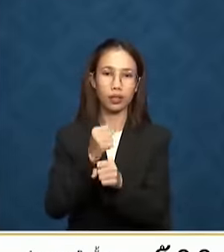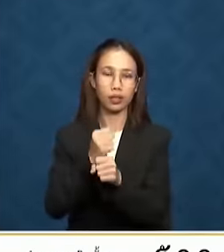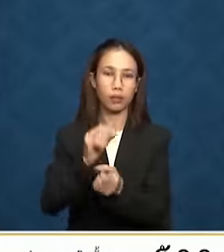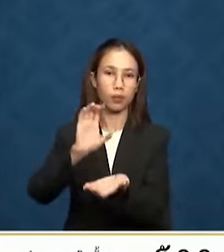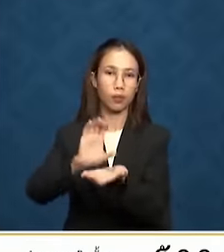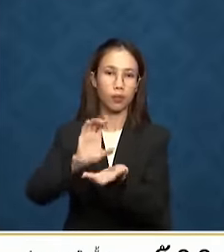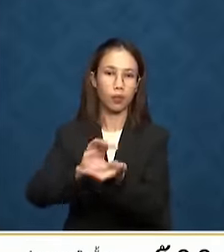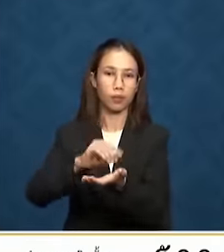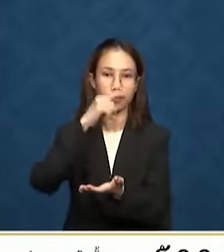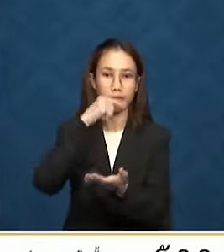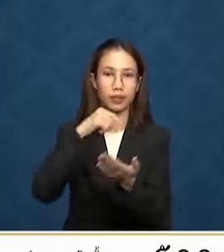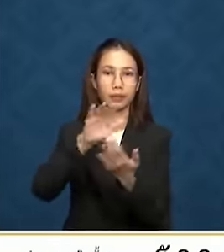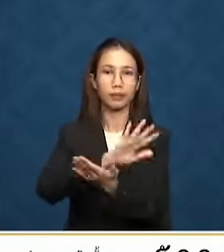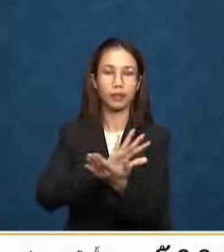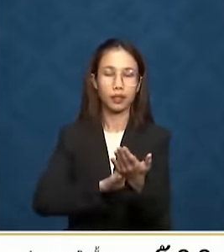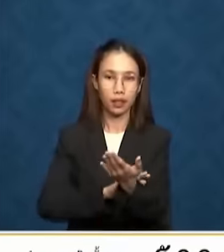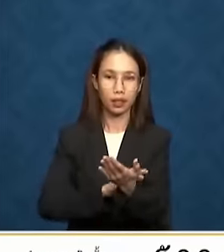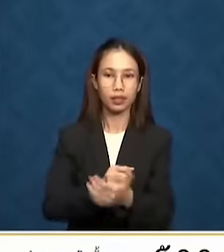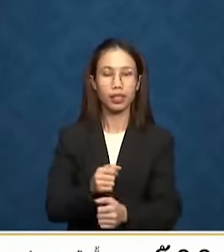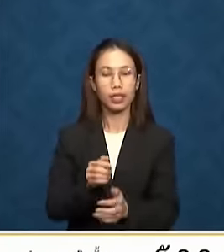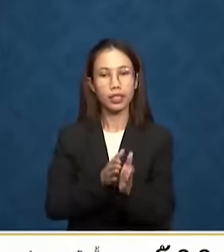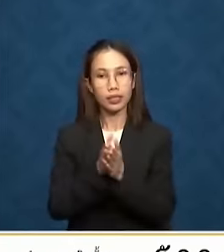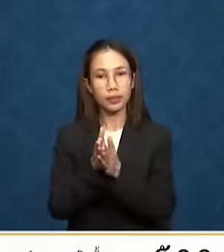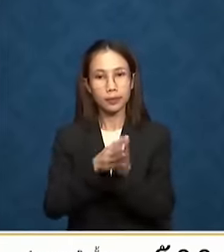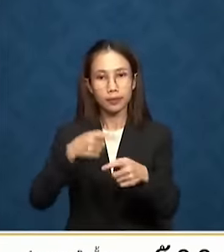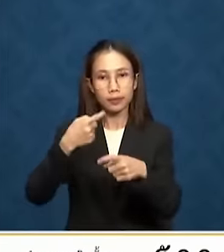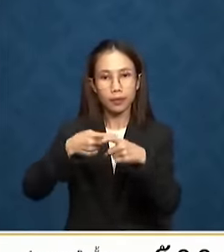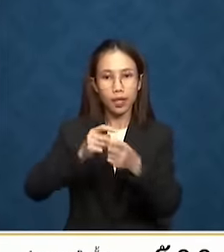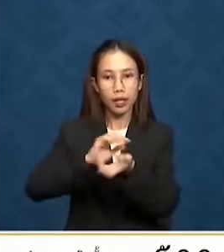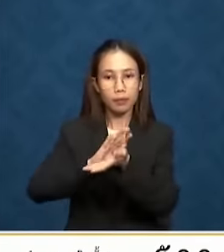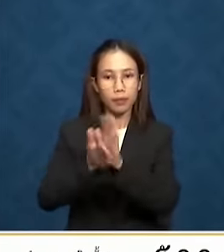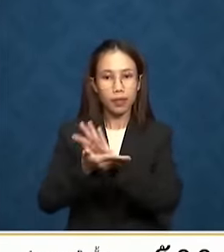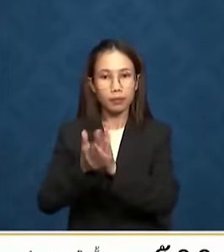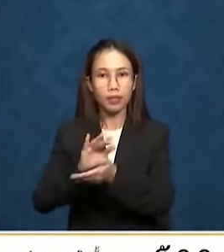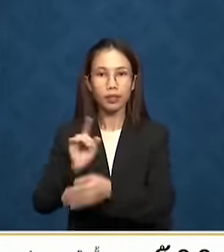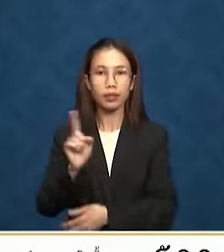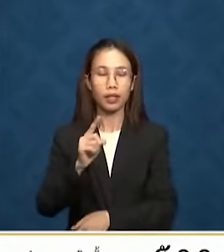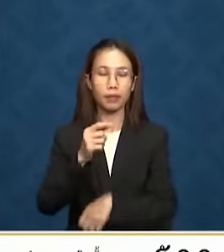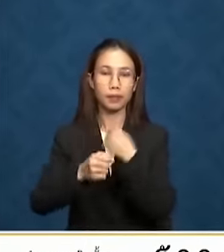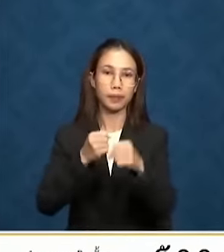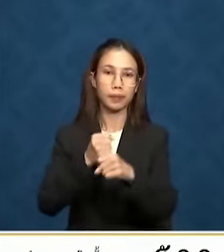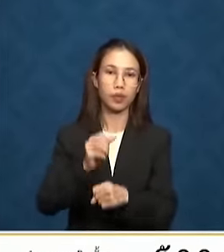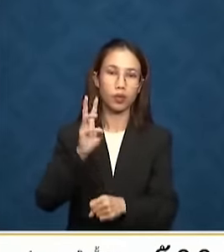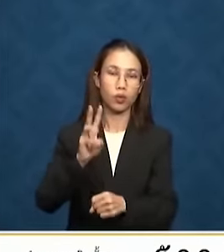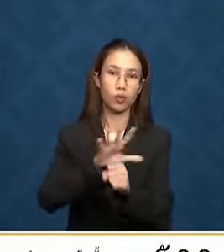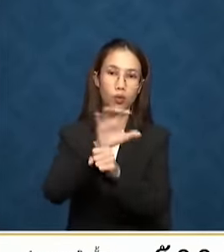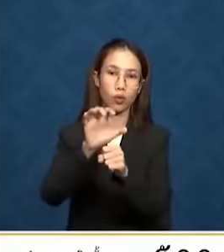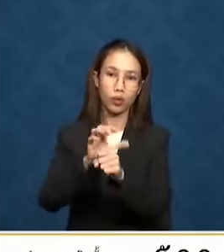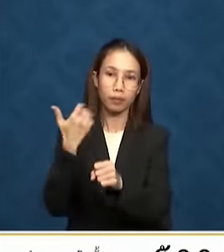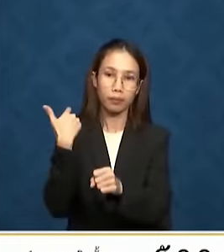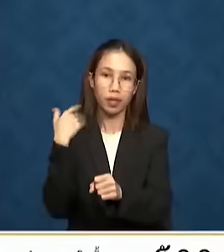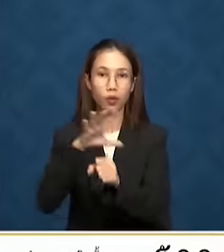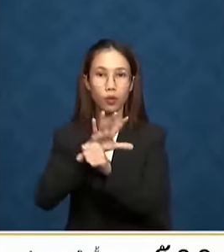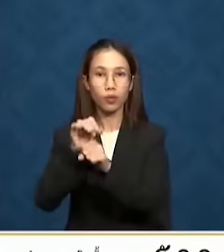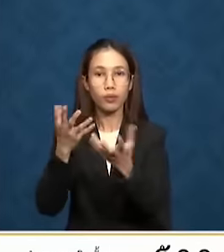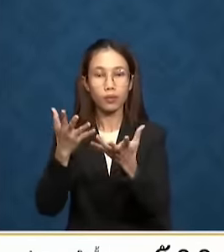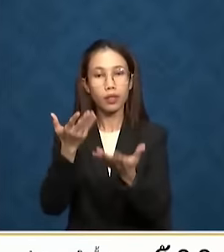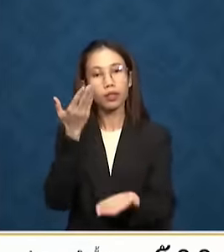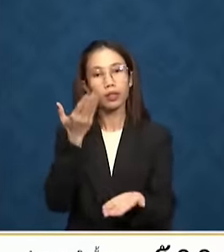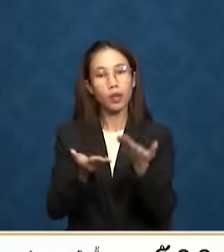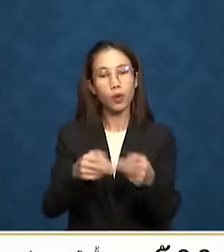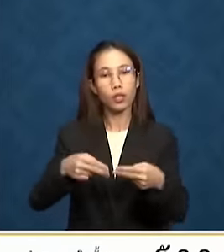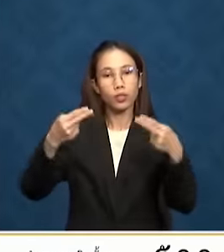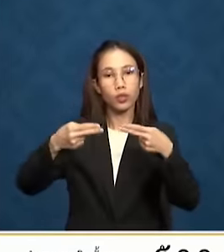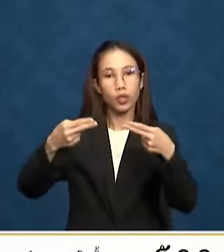แผ่นดินของประเทศไม่ว่าความท้าทายจะเปลี่ยนไปยังไงในช่วง 6ปีที่ผ่านมาจะมีโควิดหรือไม่มีโควิดจะมีเรื่องเกี่ยวกับ